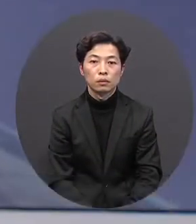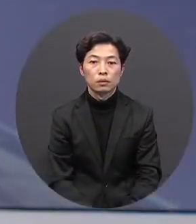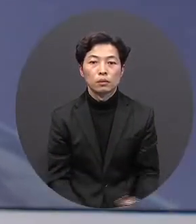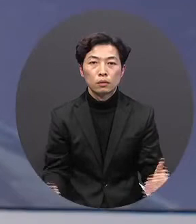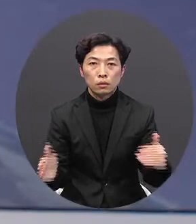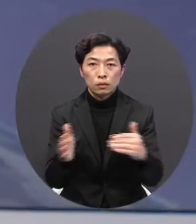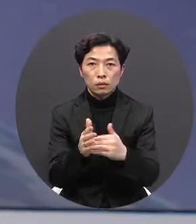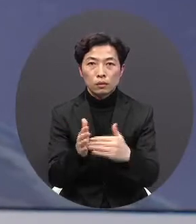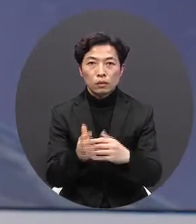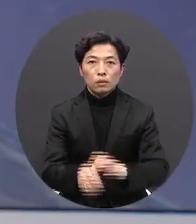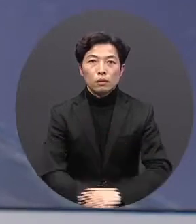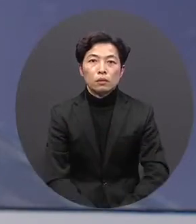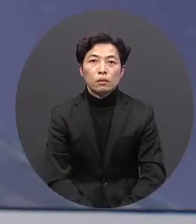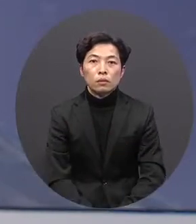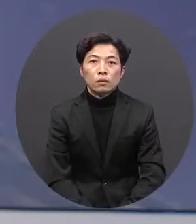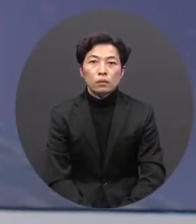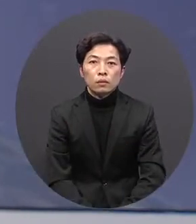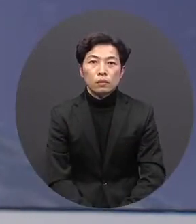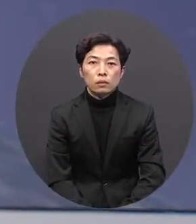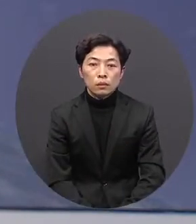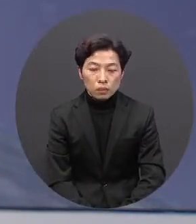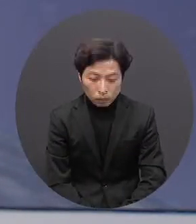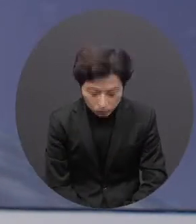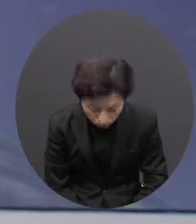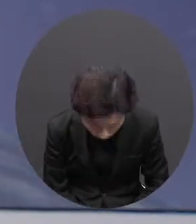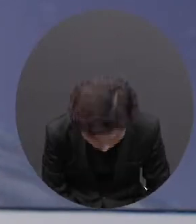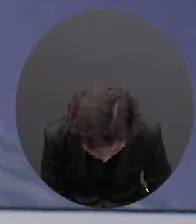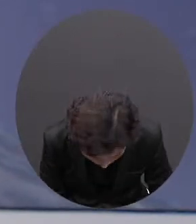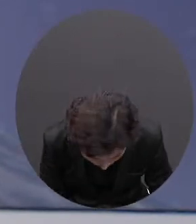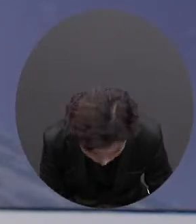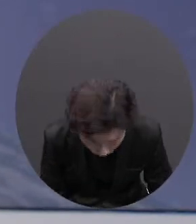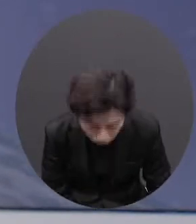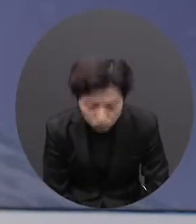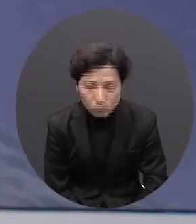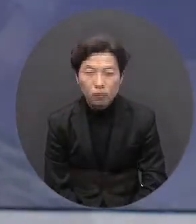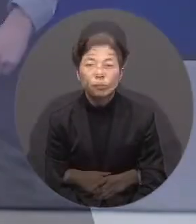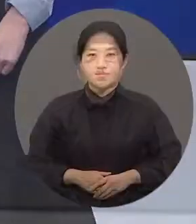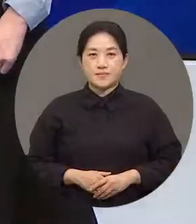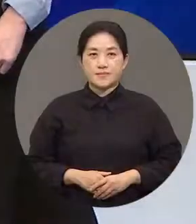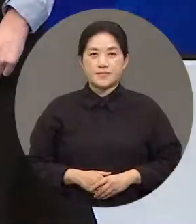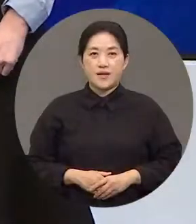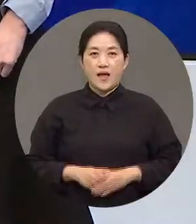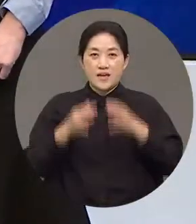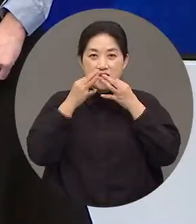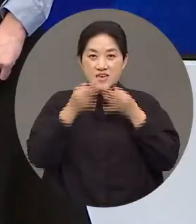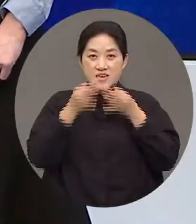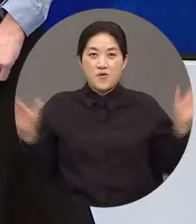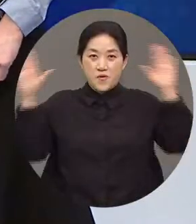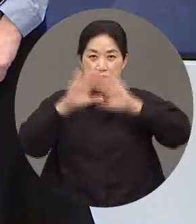충북 소식 마칩니다. 시청해주신 여러분 고맙습니다. 금요일 밤 스포츠 뉴스입니다.